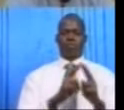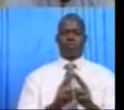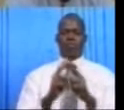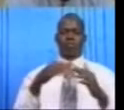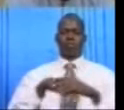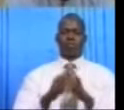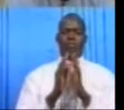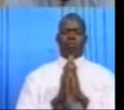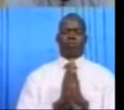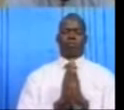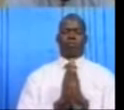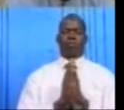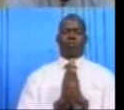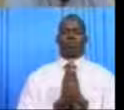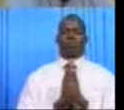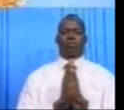dans la prière.